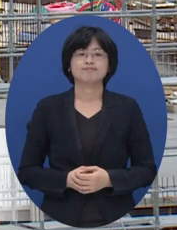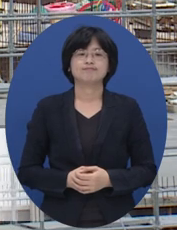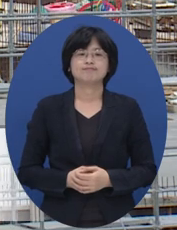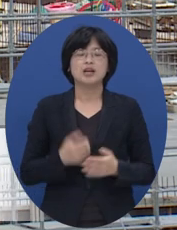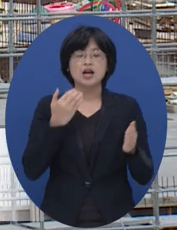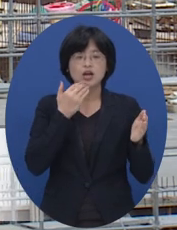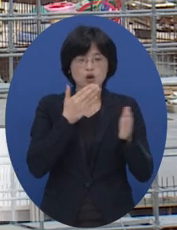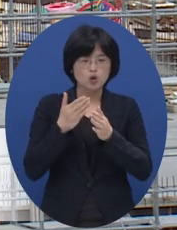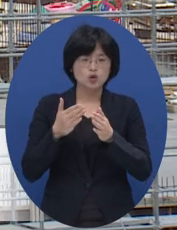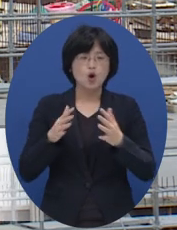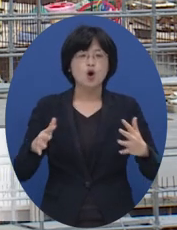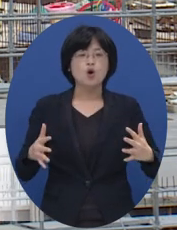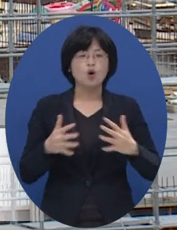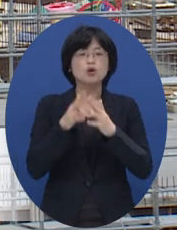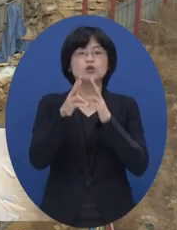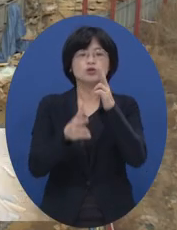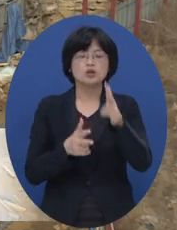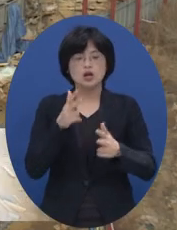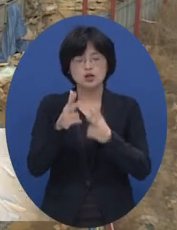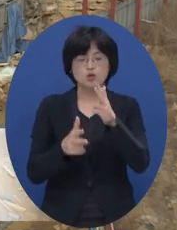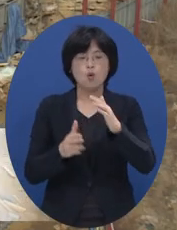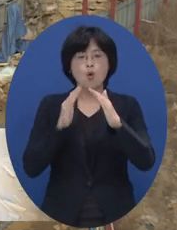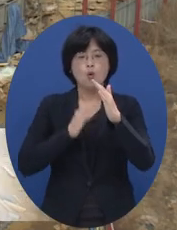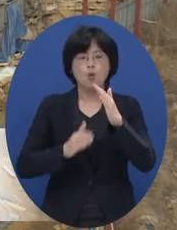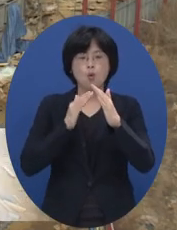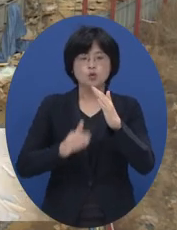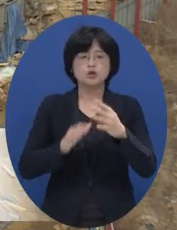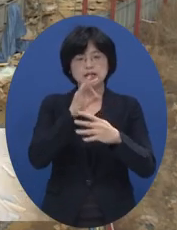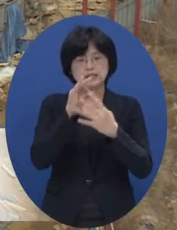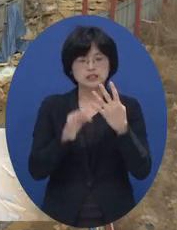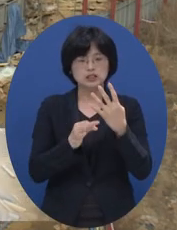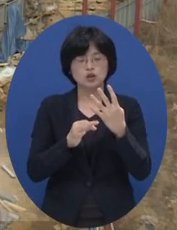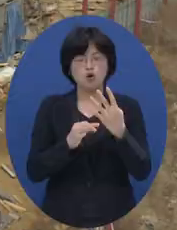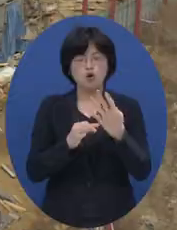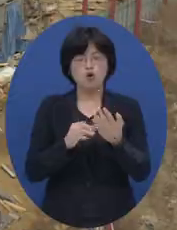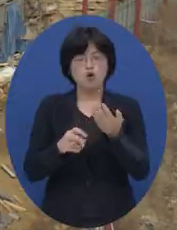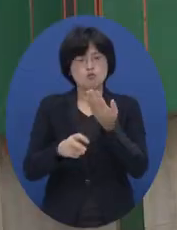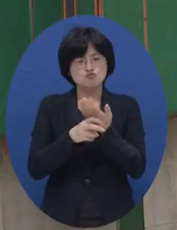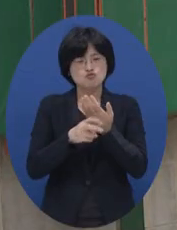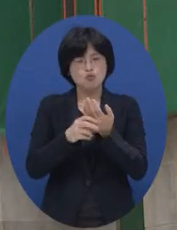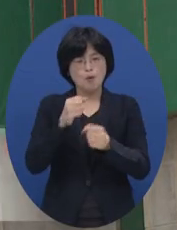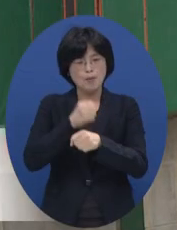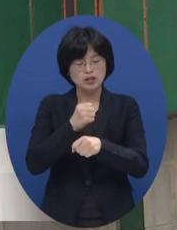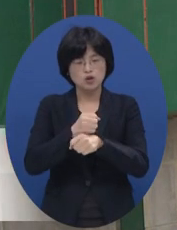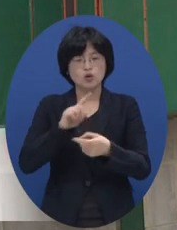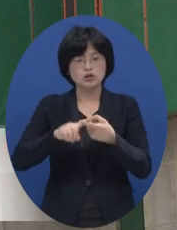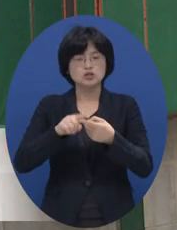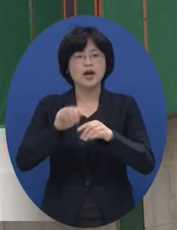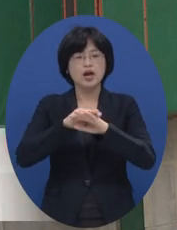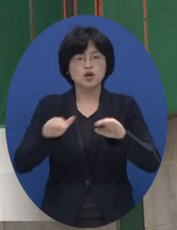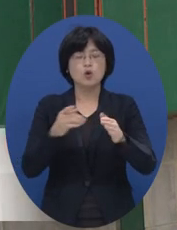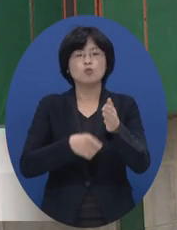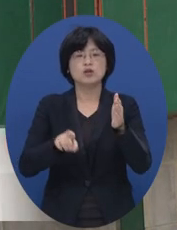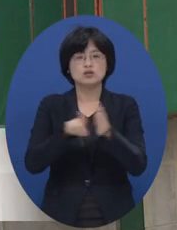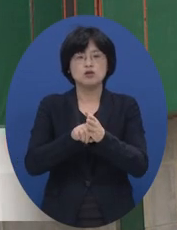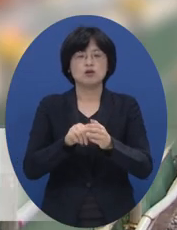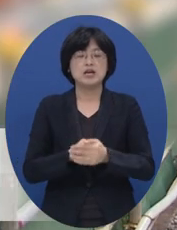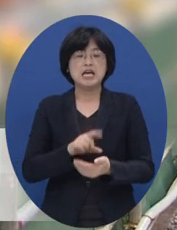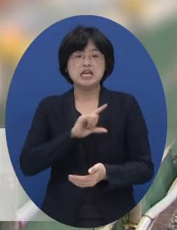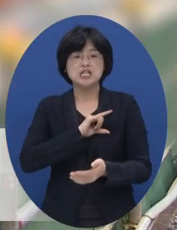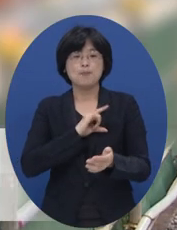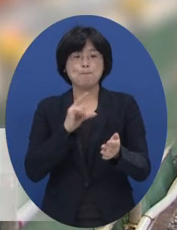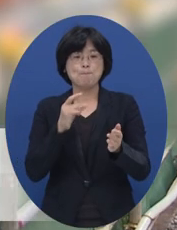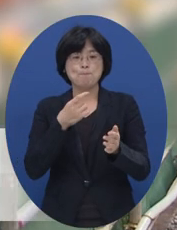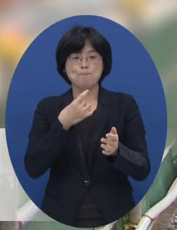경기도가 건설 산업 공정 질서를 우리는 페이퍼 컴퍼니에 대한 단속을 실시합니다 건설 아 파이퍼 컴퍼니는 건설공사